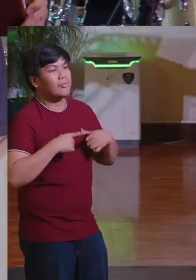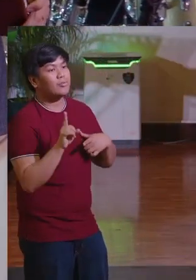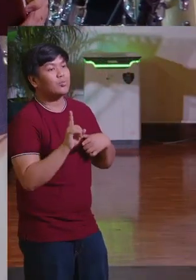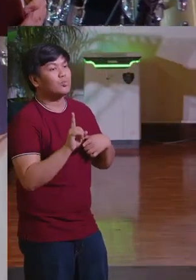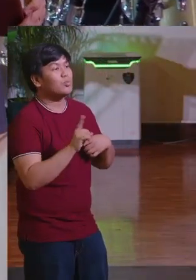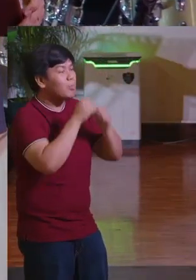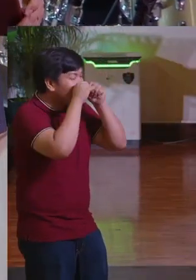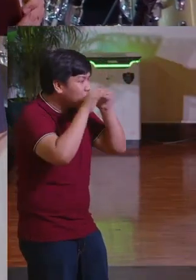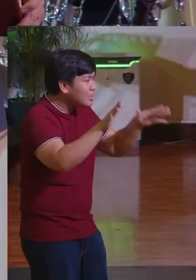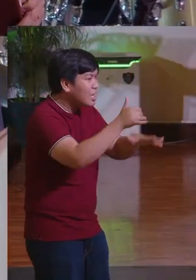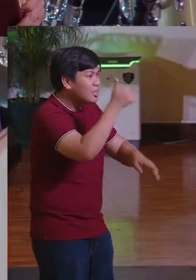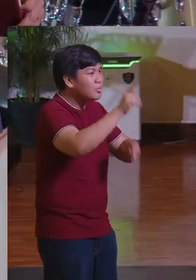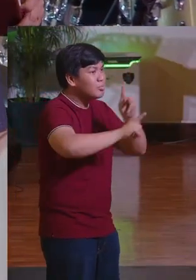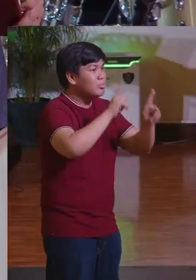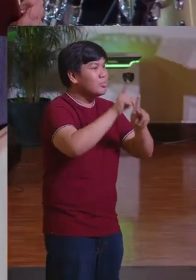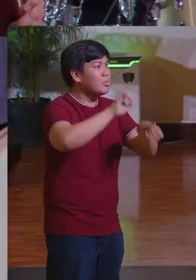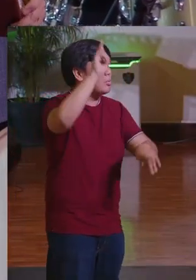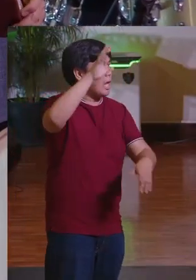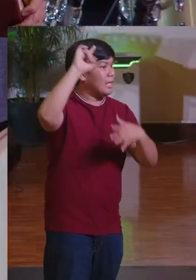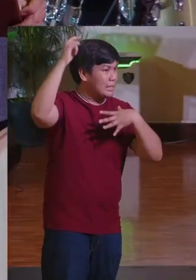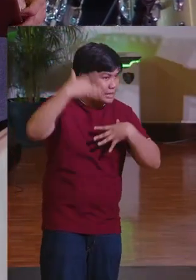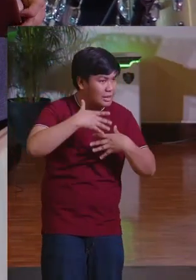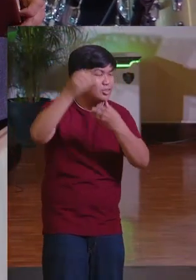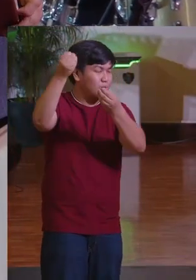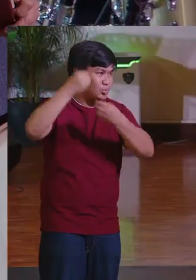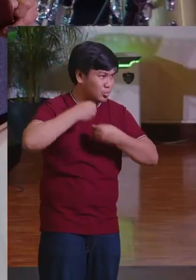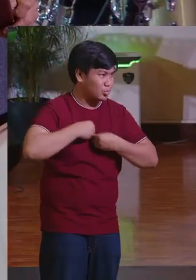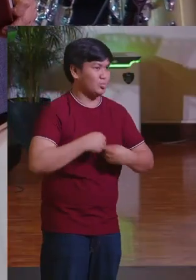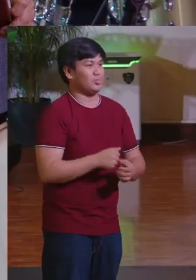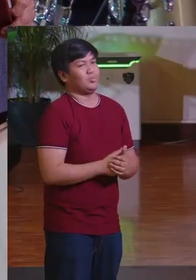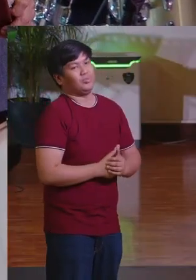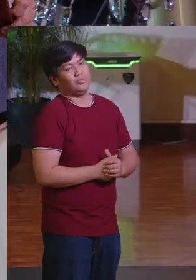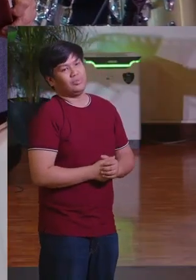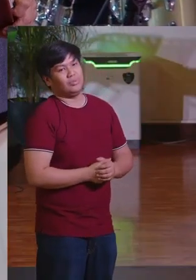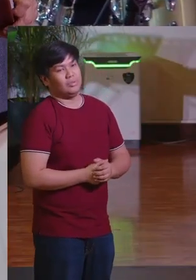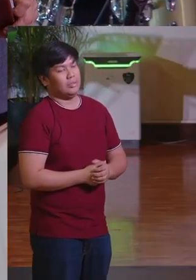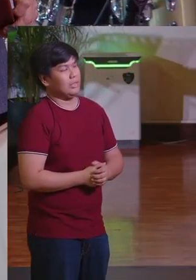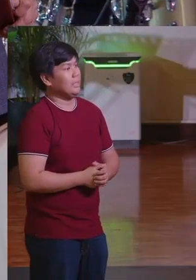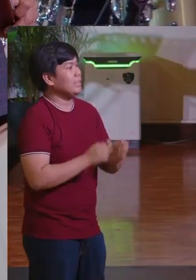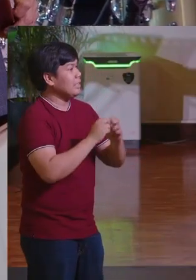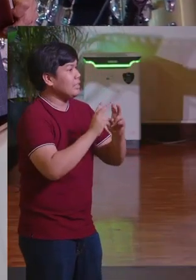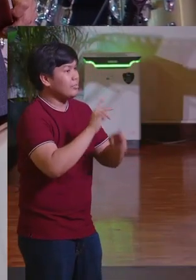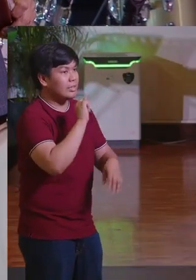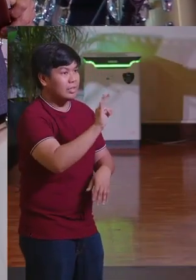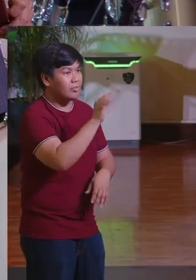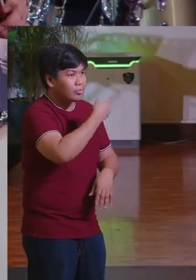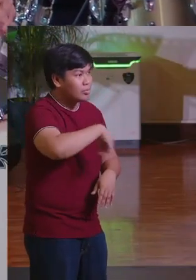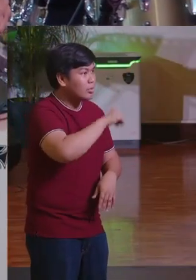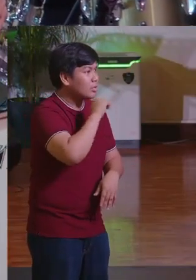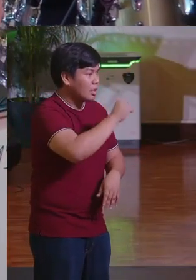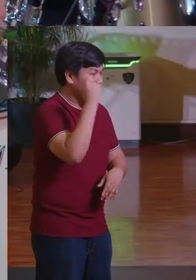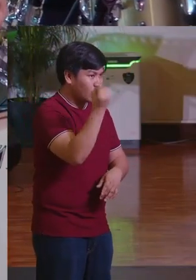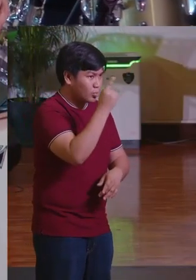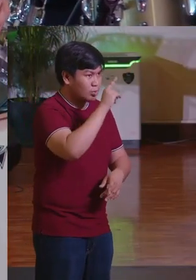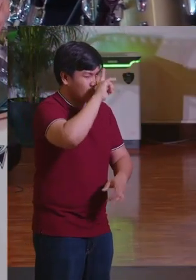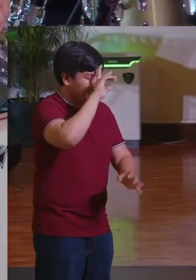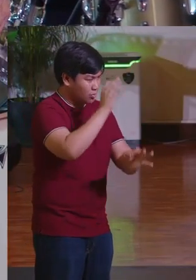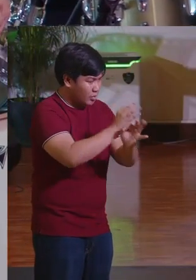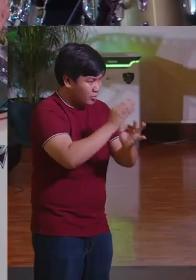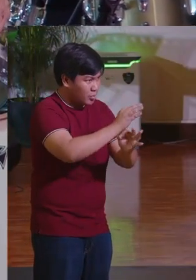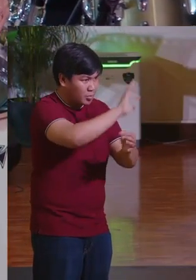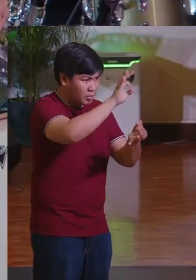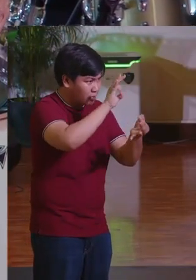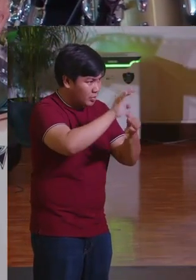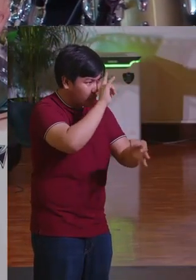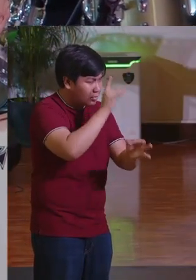tao. Lahat ng kwento ay magkakaroon ng kwenta. At kahit hindi man po tayo tapat sa Kanya, ang Panginoon